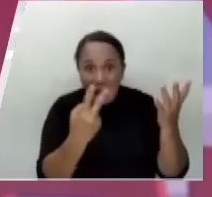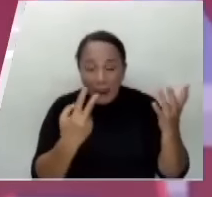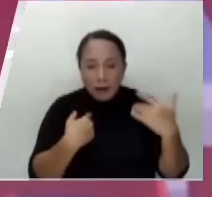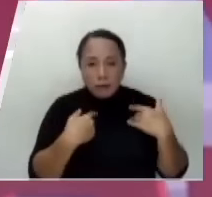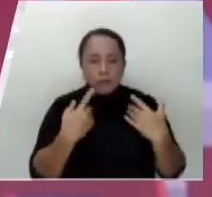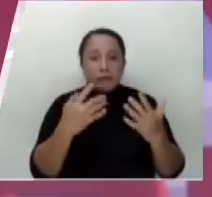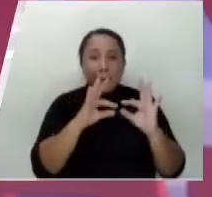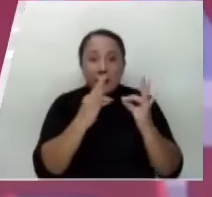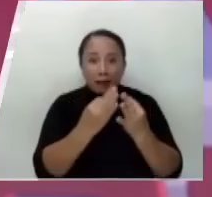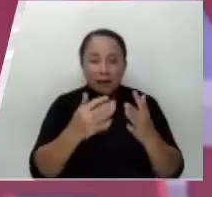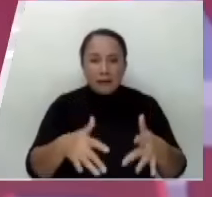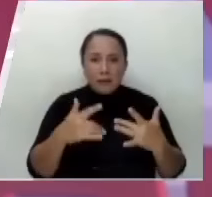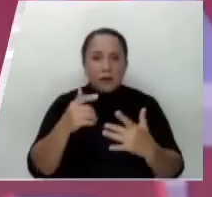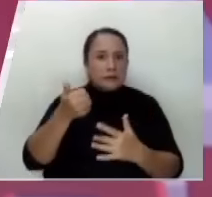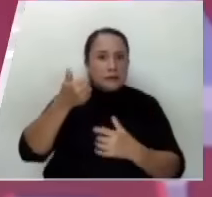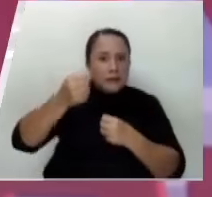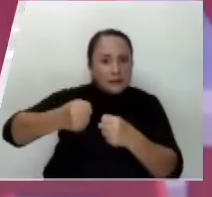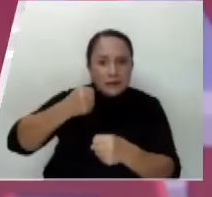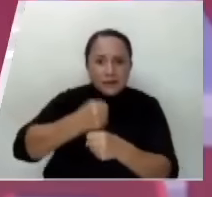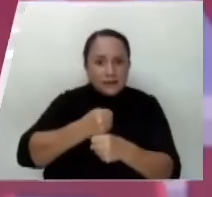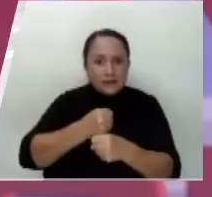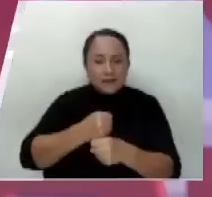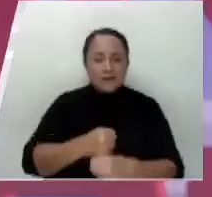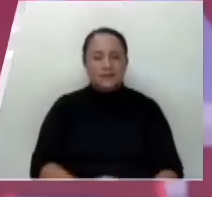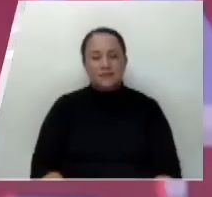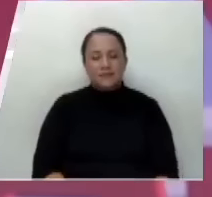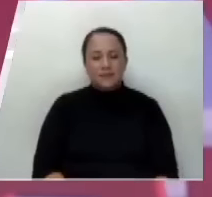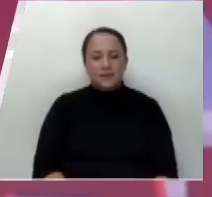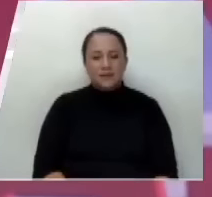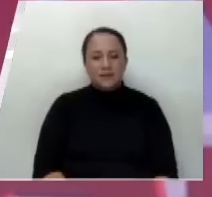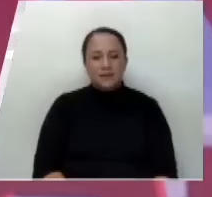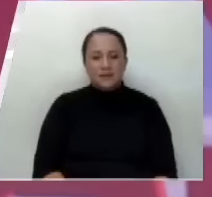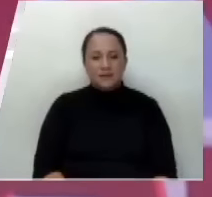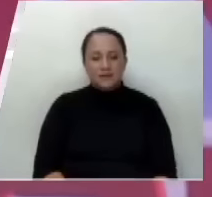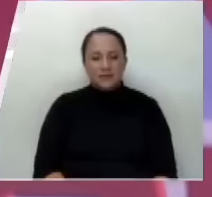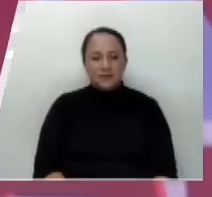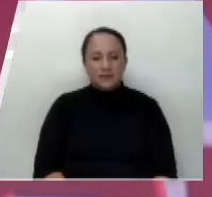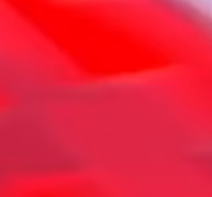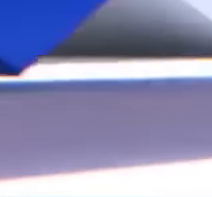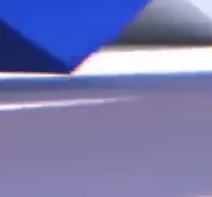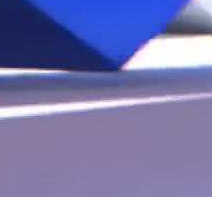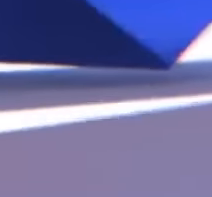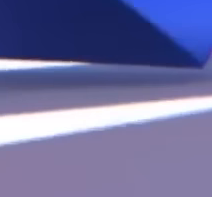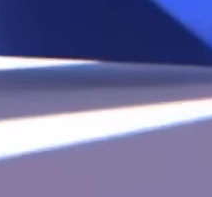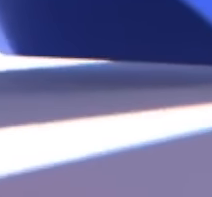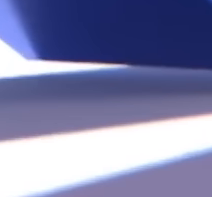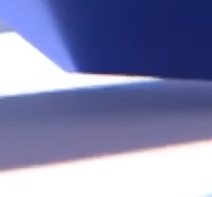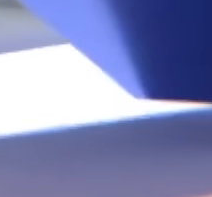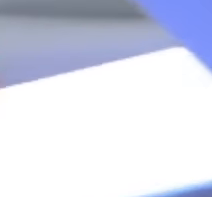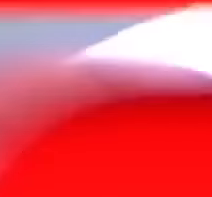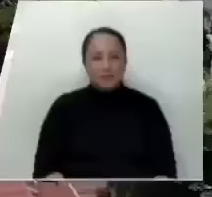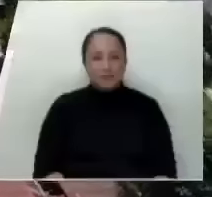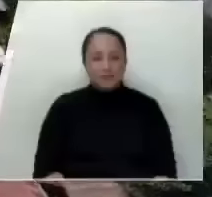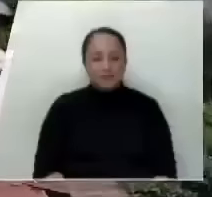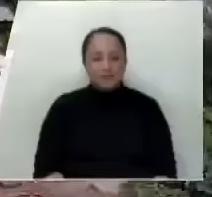roon. Nakatutok si Paul Hernandez ng GMA Regional TV, Balitang Southern Tagalog.